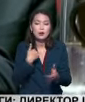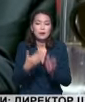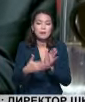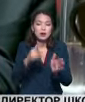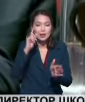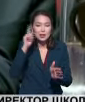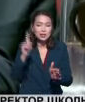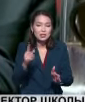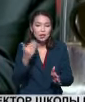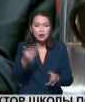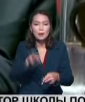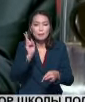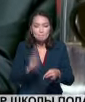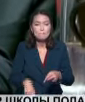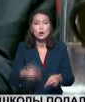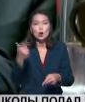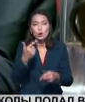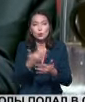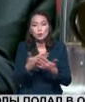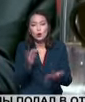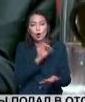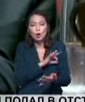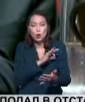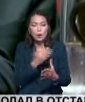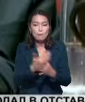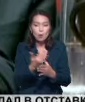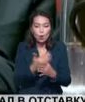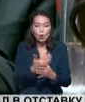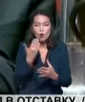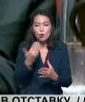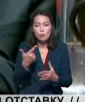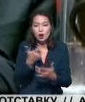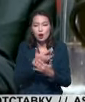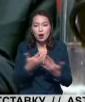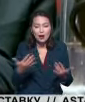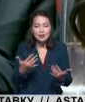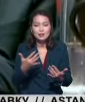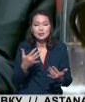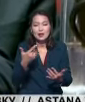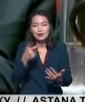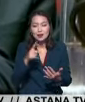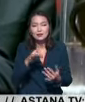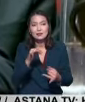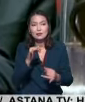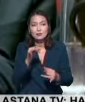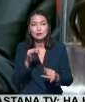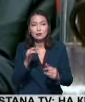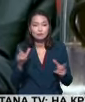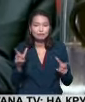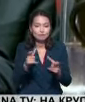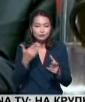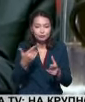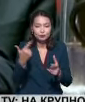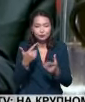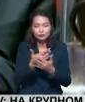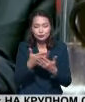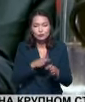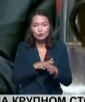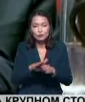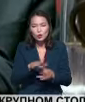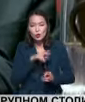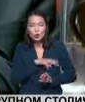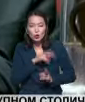Израиль прекратить использовать гуманитарную помощь в качестве оружия, снять блокаду Газы и ограничения на гуманитарный доступ и в полной мере